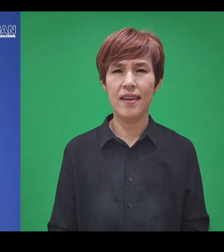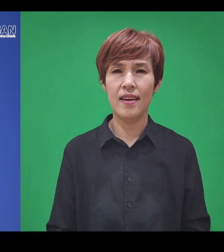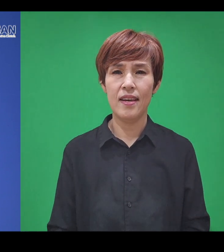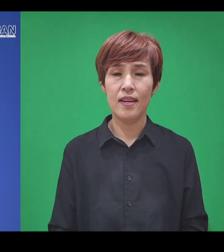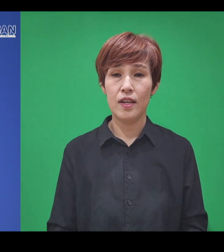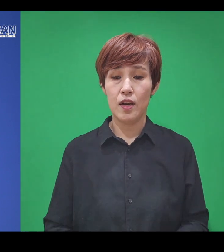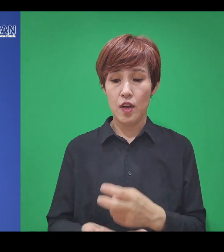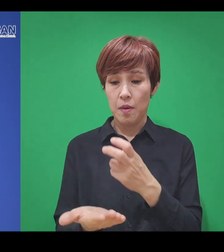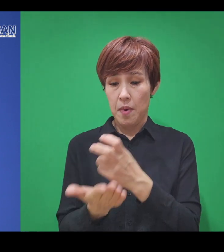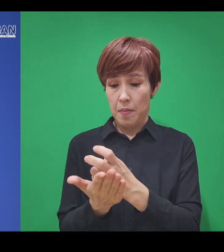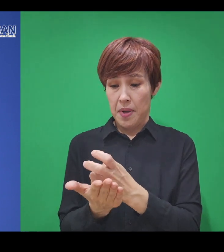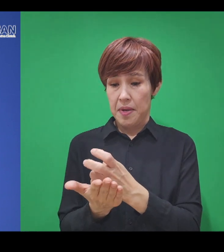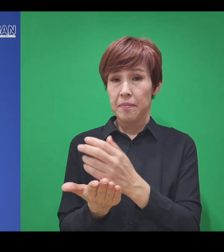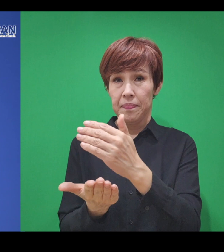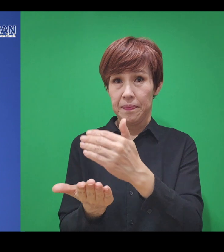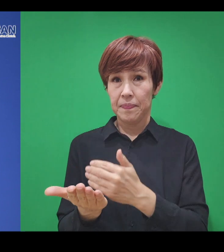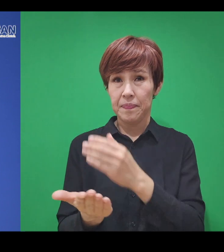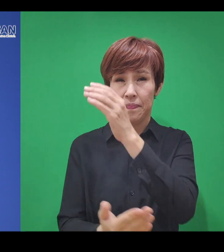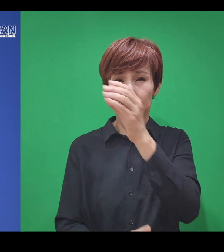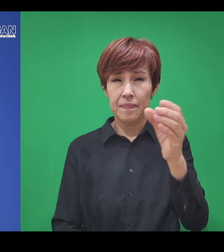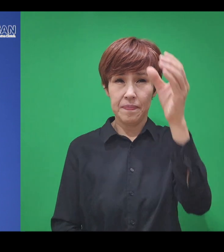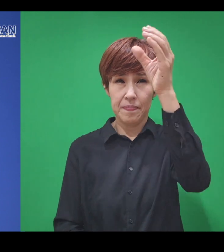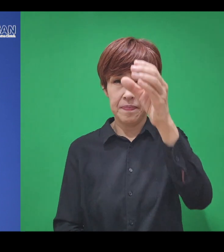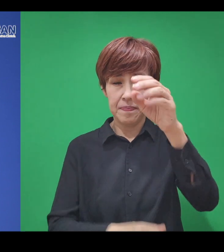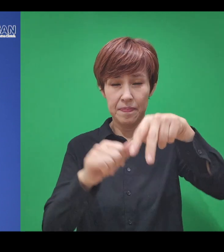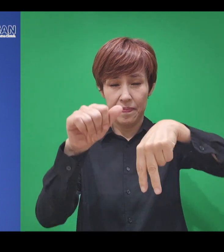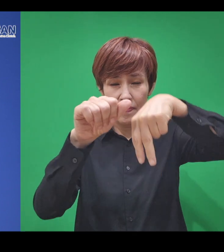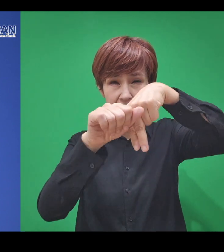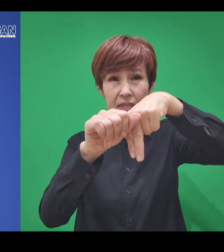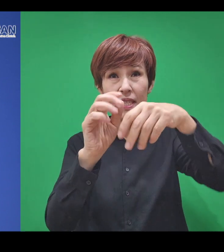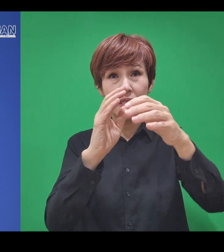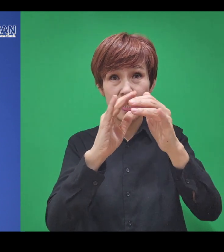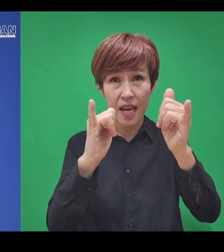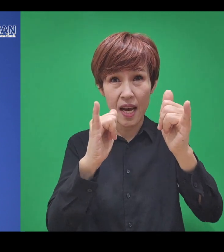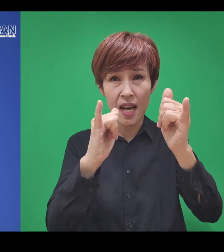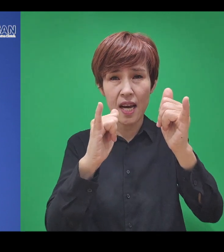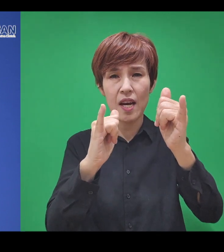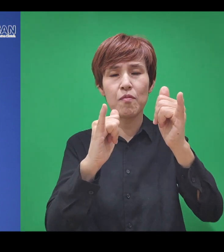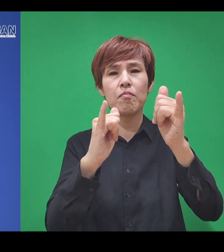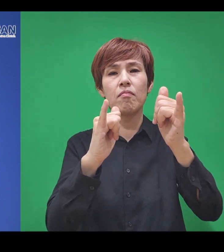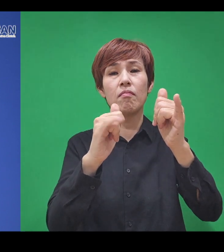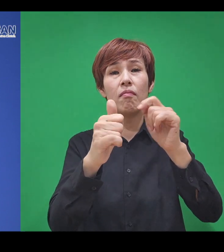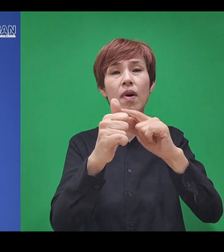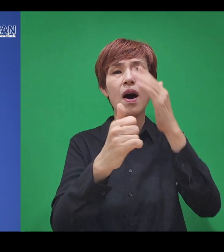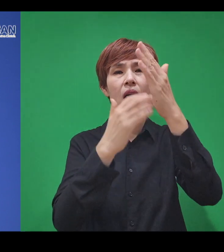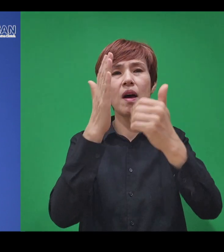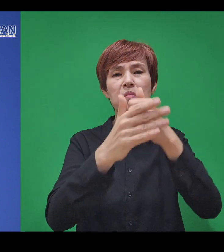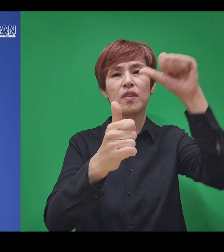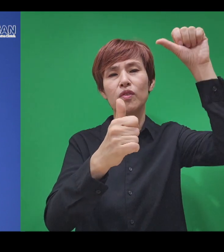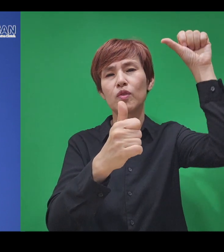율법에 보면 나무에 달린 자가 하나님의 저주를 받은 거예요.